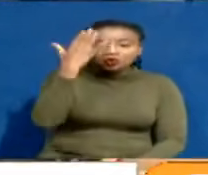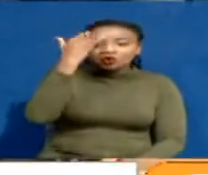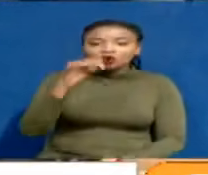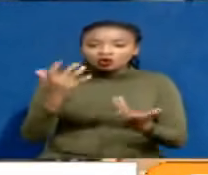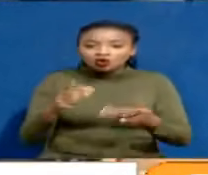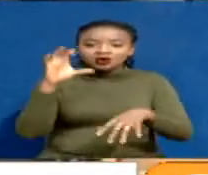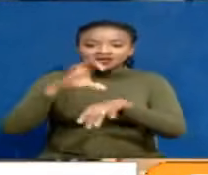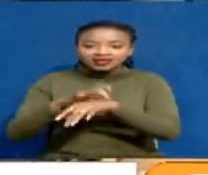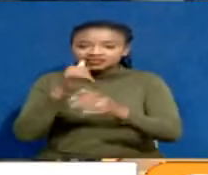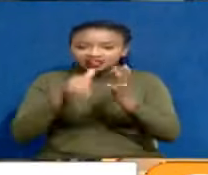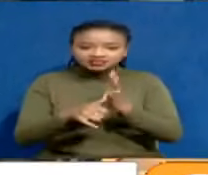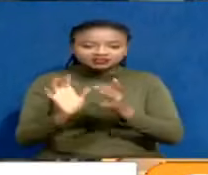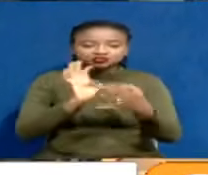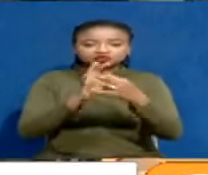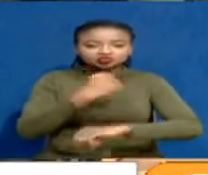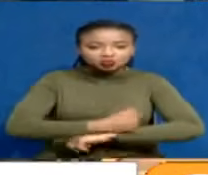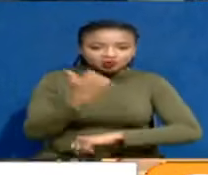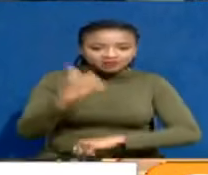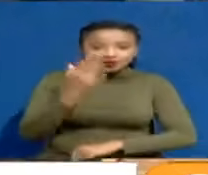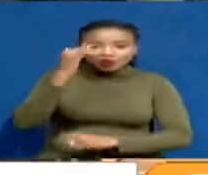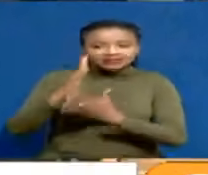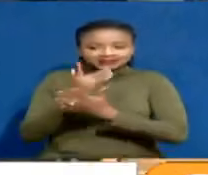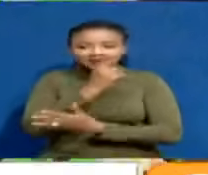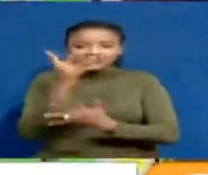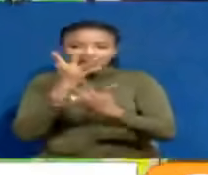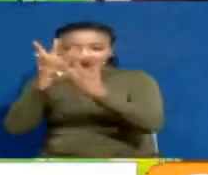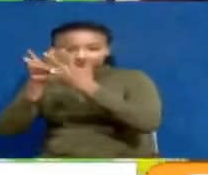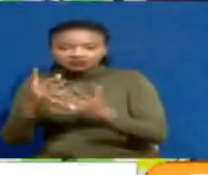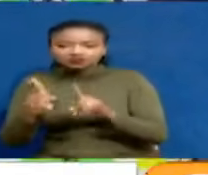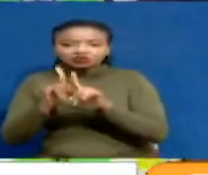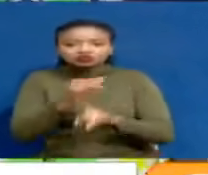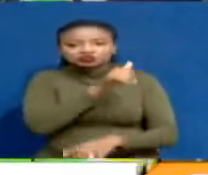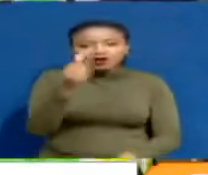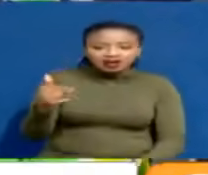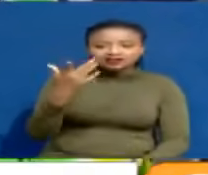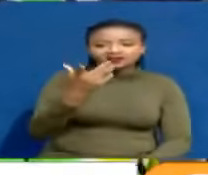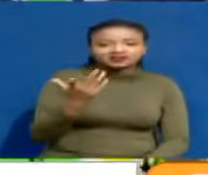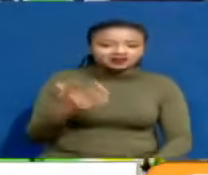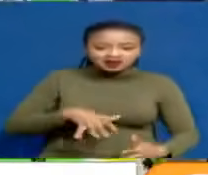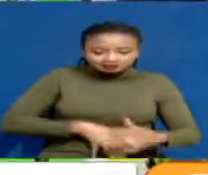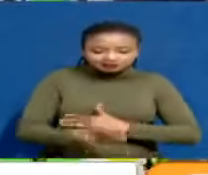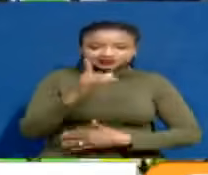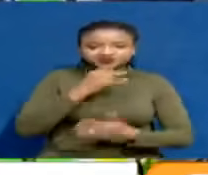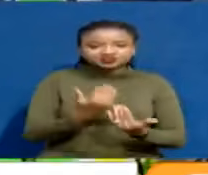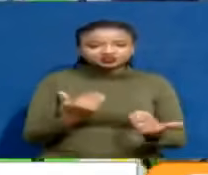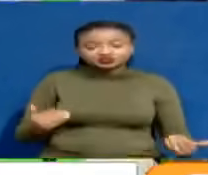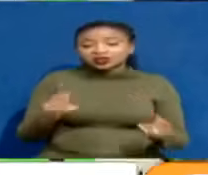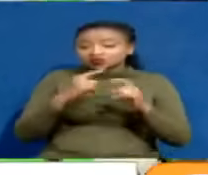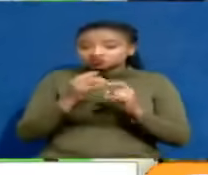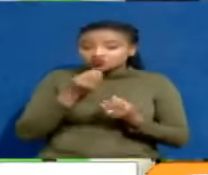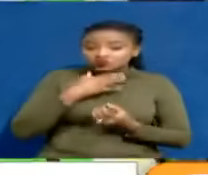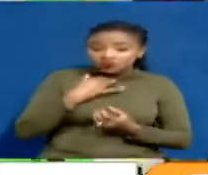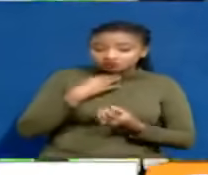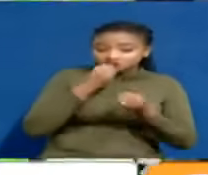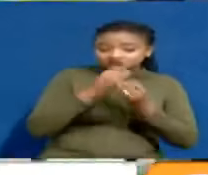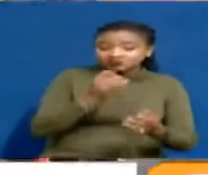wakiwa hospitalini na wengine magerezani, na kuwataka wazazi watakao kuwa na changamoto kufika shuleni mapema kujulisha wakuu wa shule